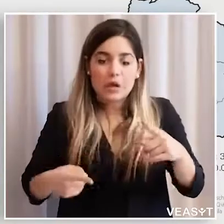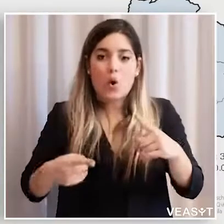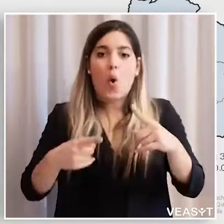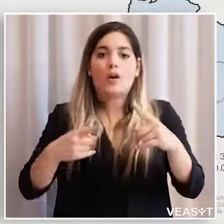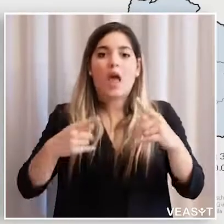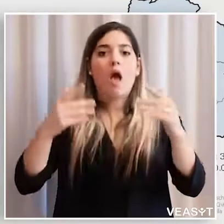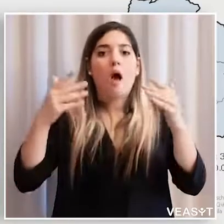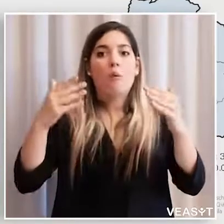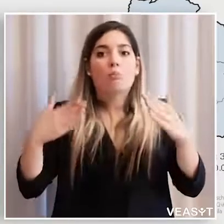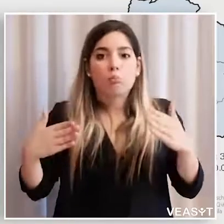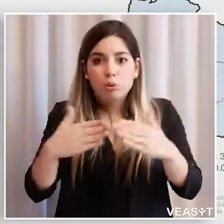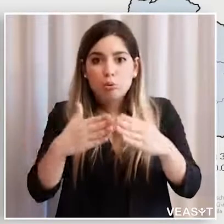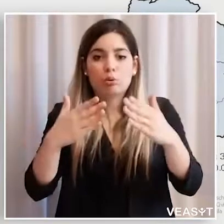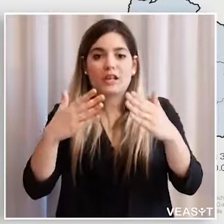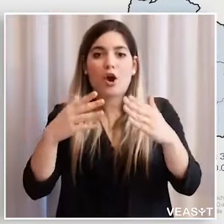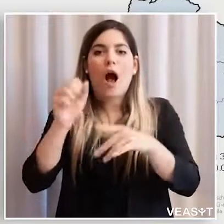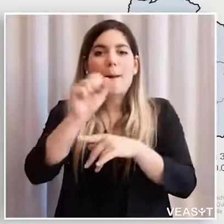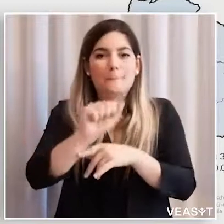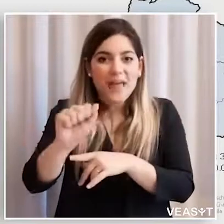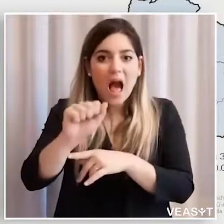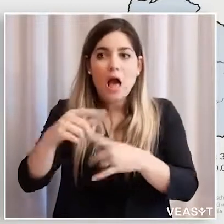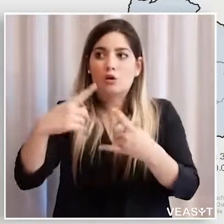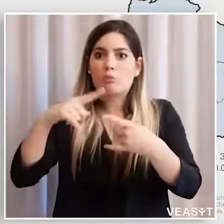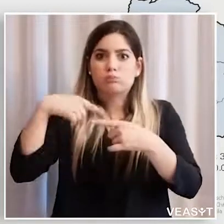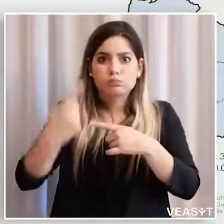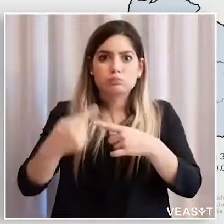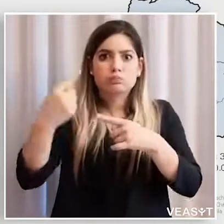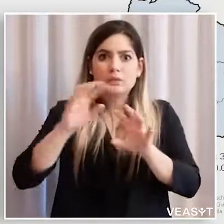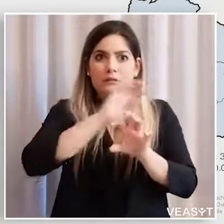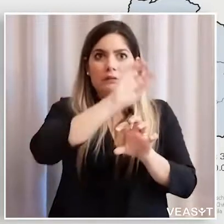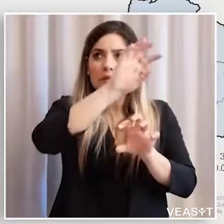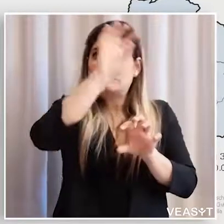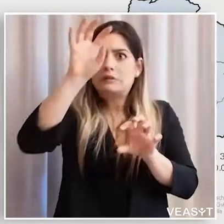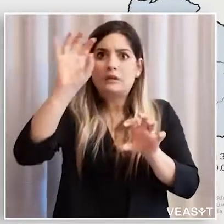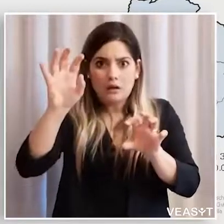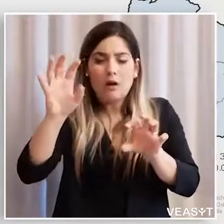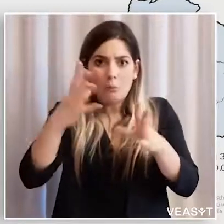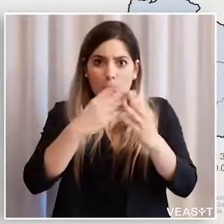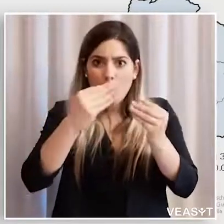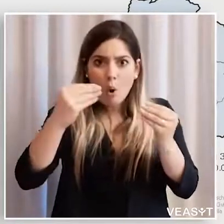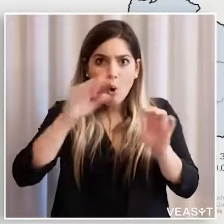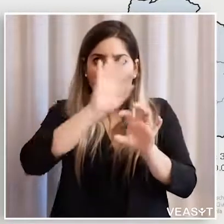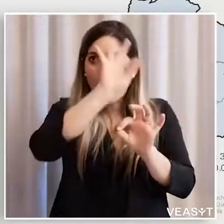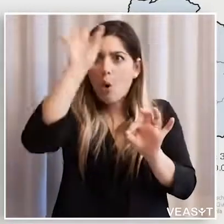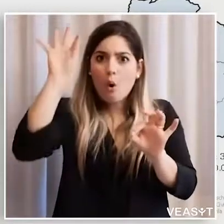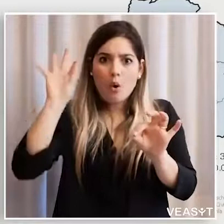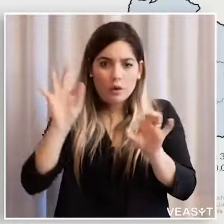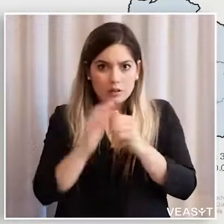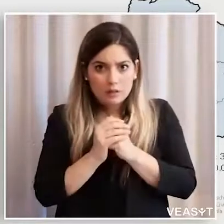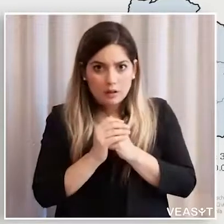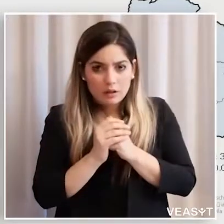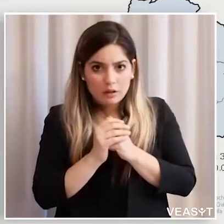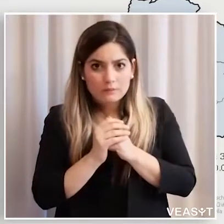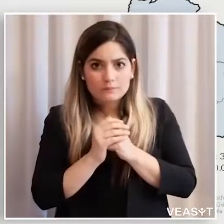brunico 176 a piano 176 e dall'altra parte stills of ice